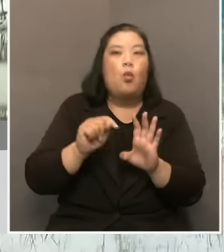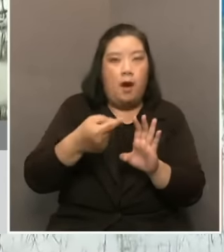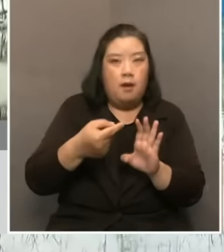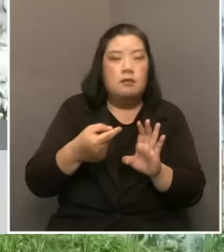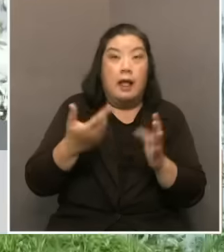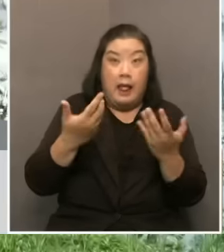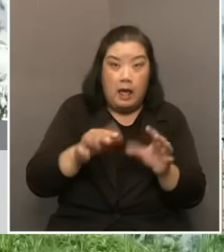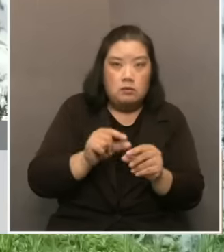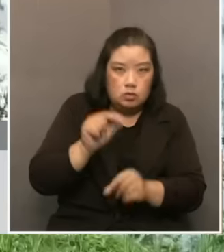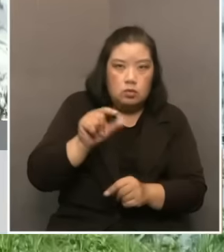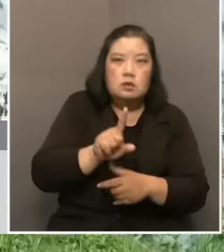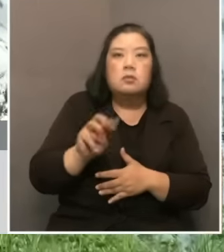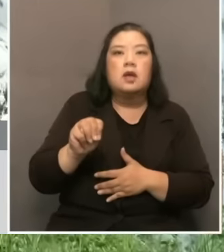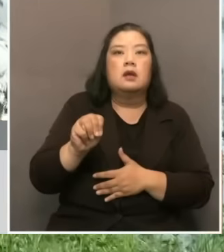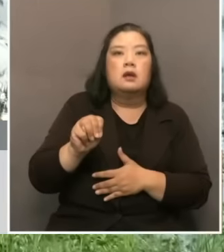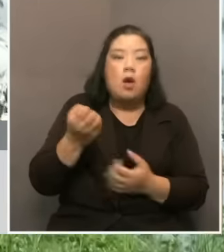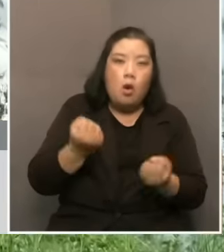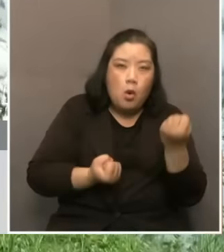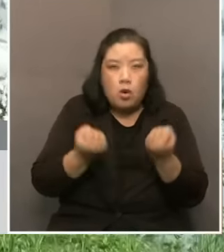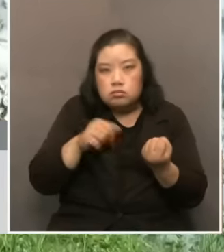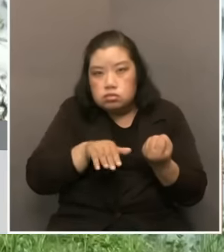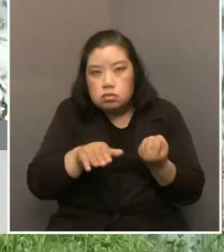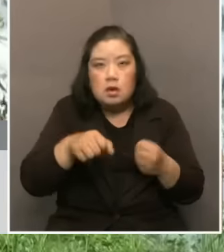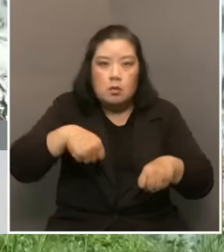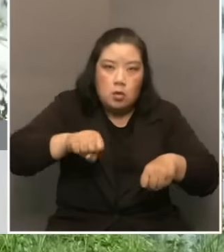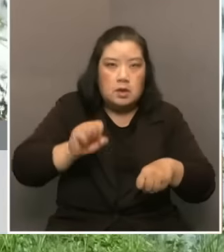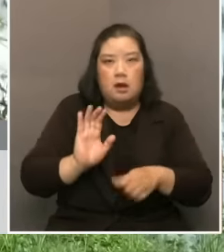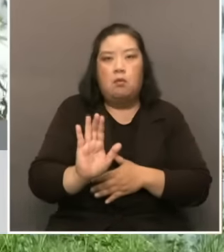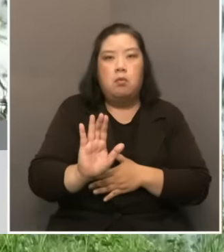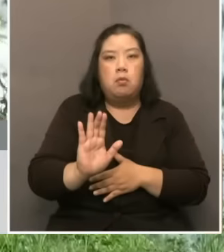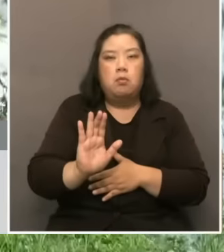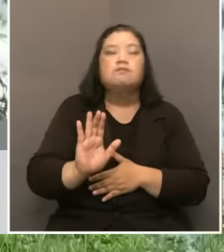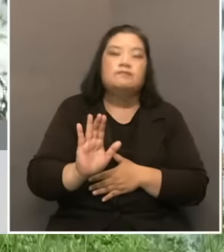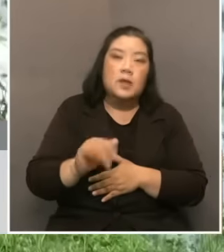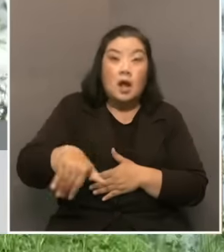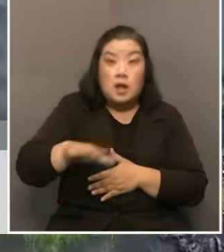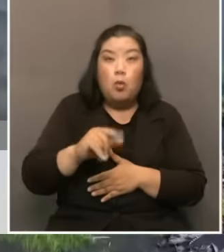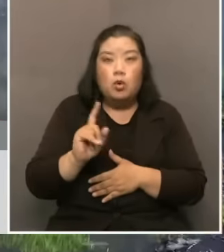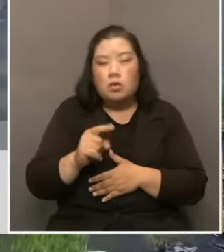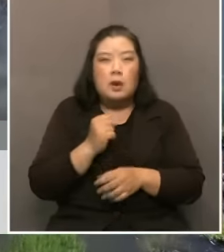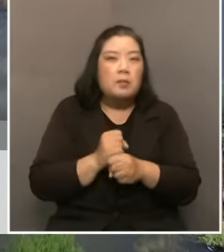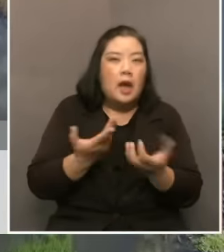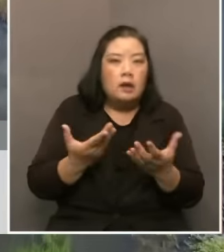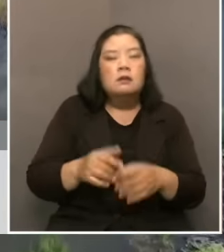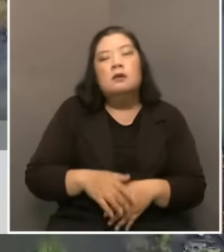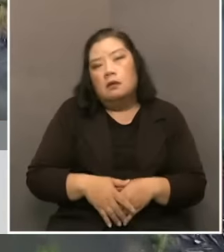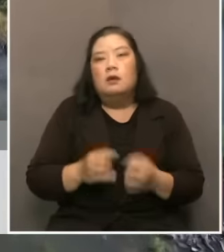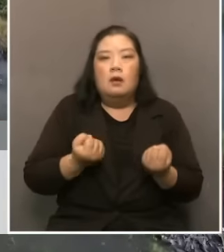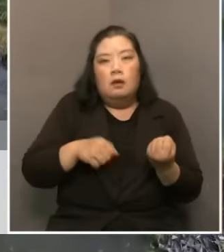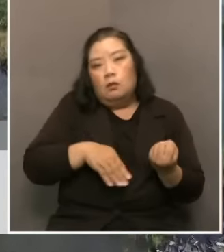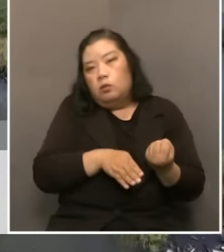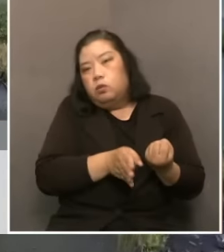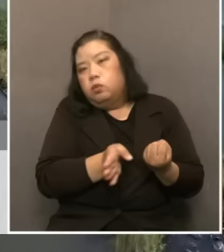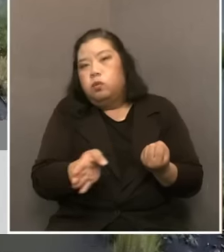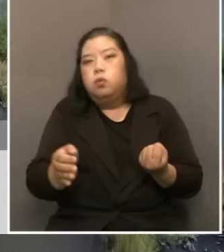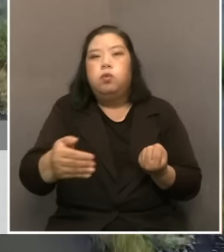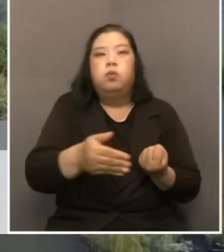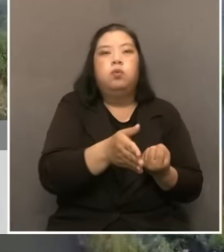เมตทำให้รถทุกชนิดไม่สามารถสัญจรไปมาได้ครับชาวบ้านก็ต้องอ้อมสิครับอ้อมไปใช้เส้นทางสายบ้าน